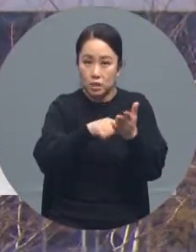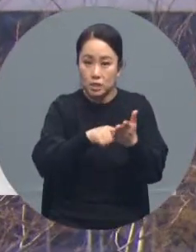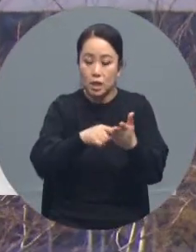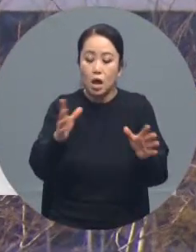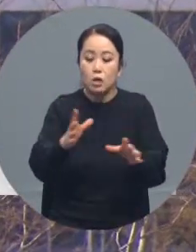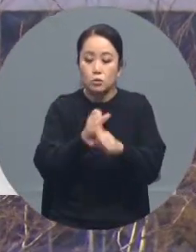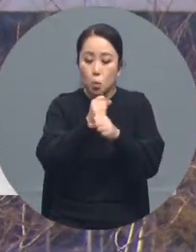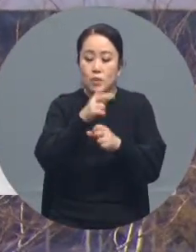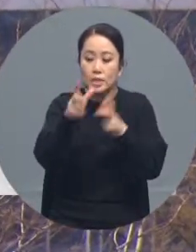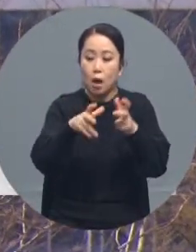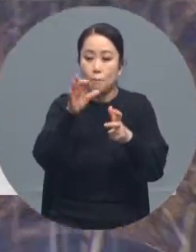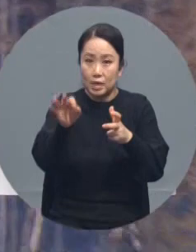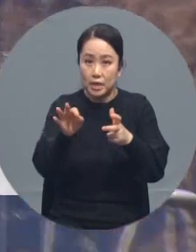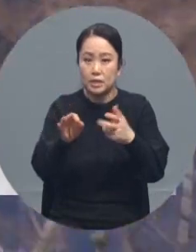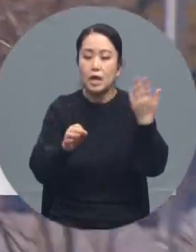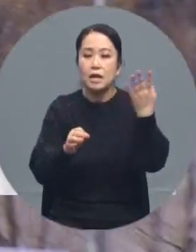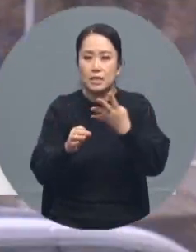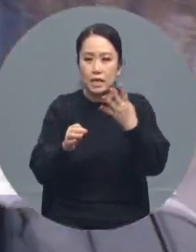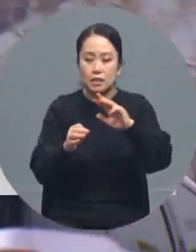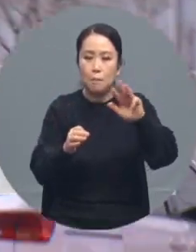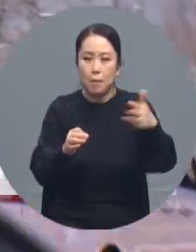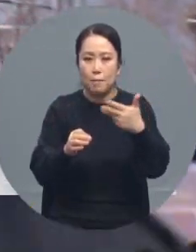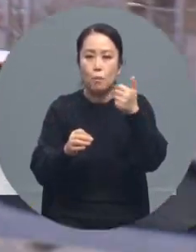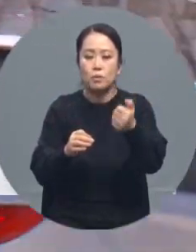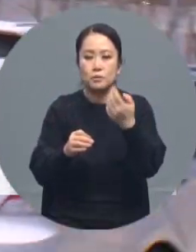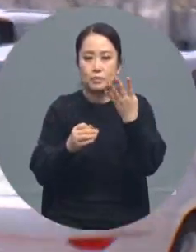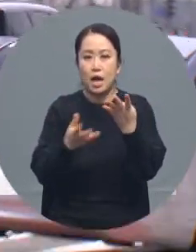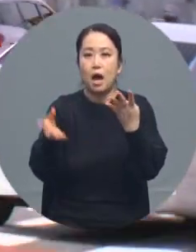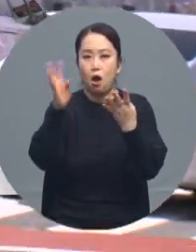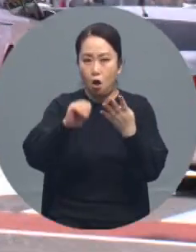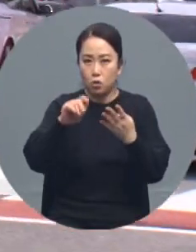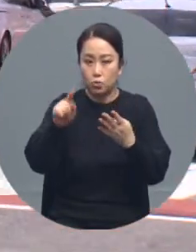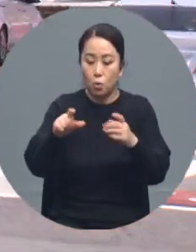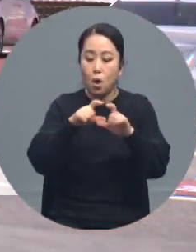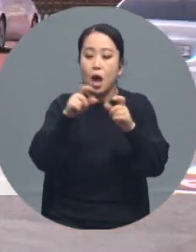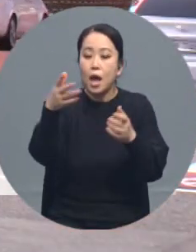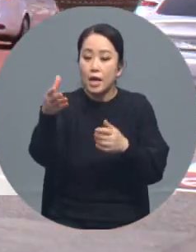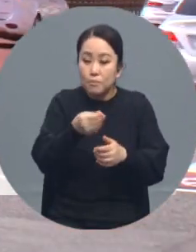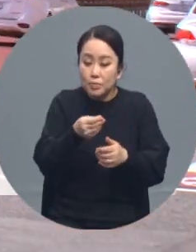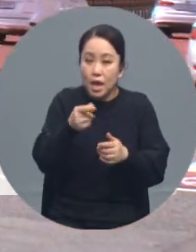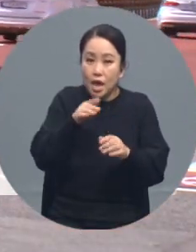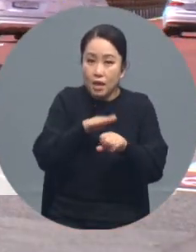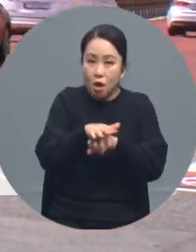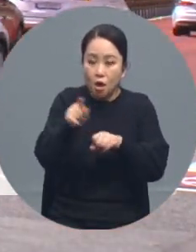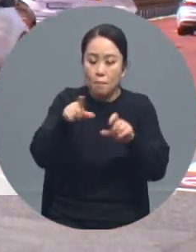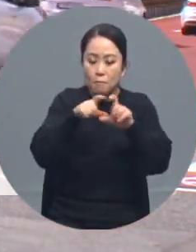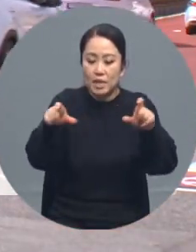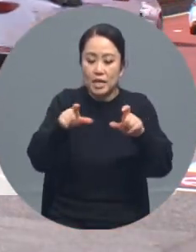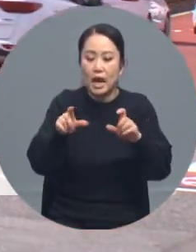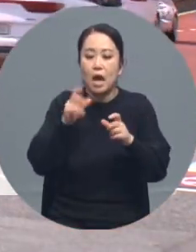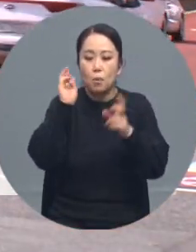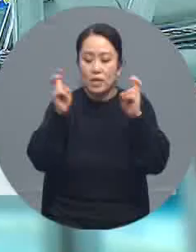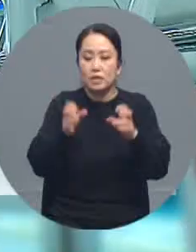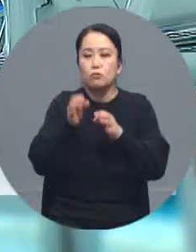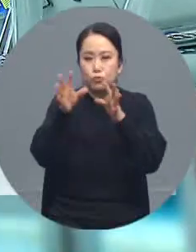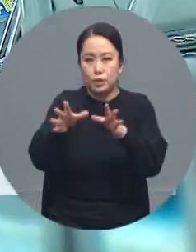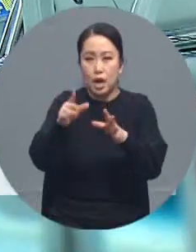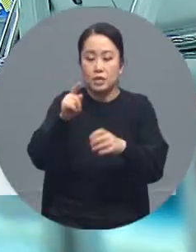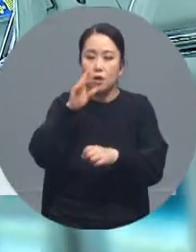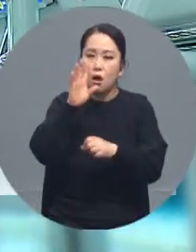사업비는 4,854억 원으로 임대형 민간 투자 방식으로 추진해 사업자가 20년간